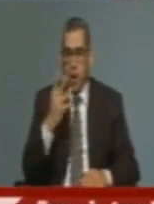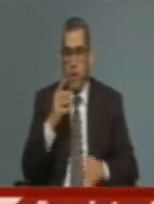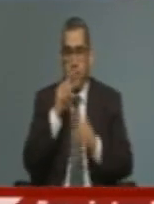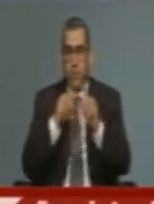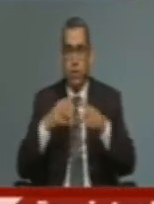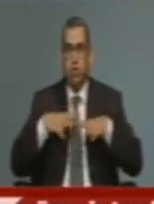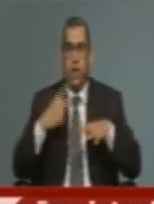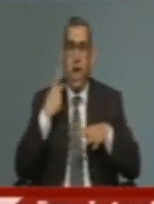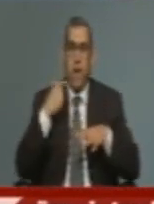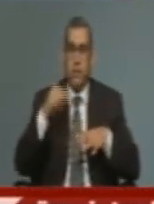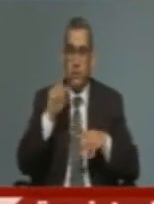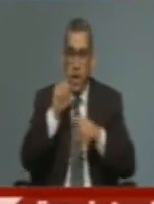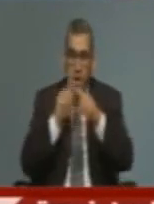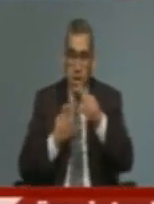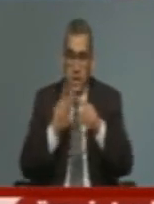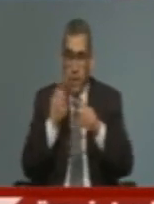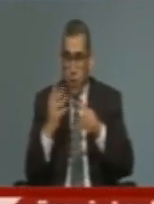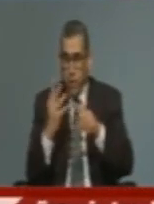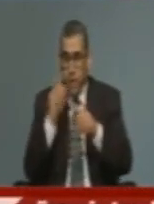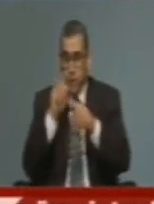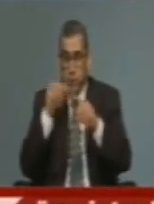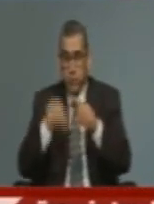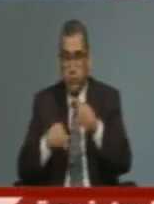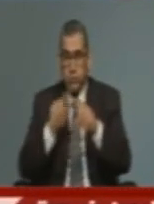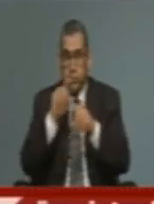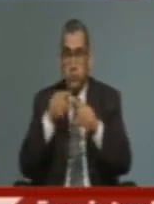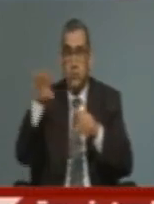7.4% ودي نسبة تعتبر بالنسبة للدول